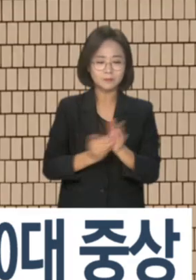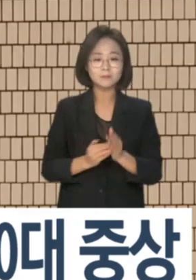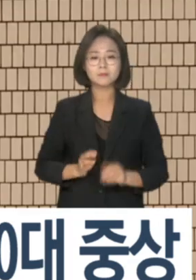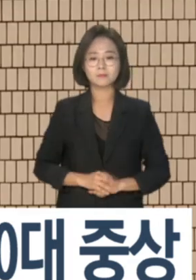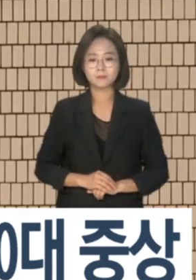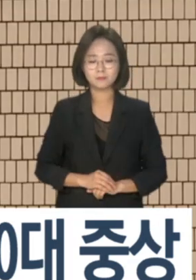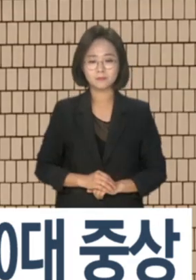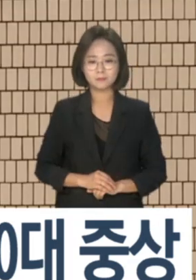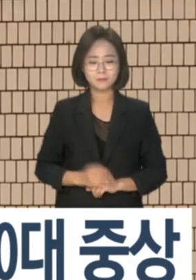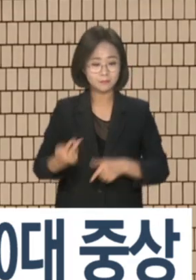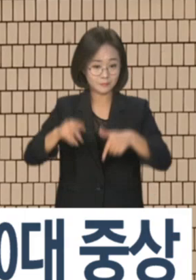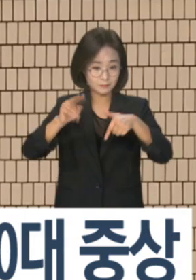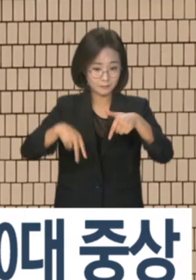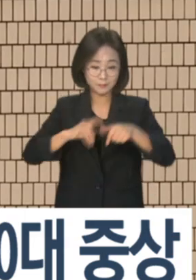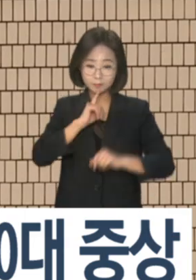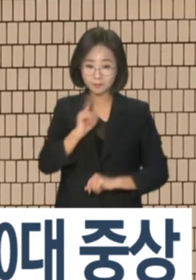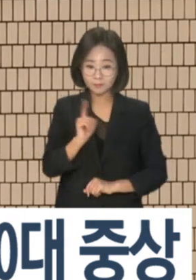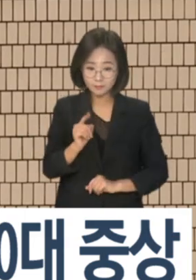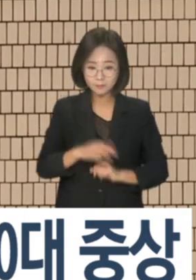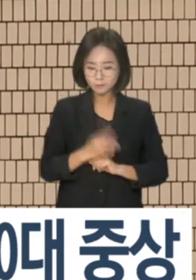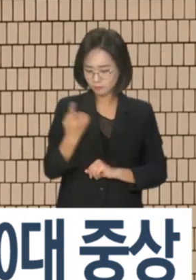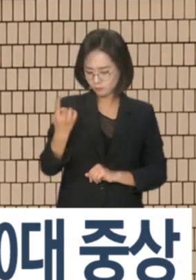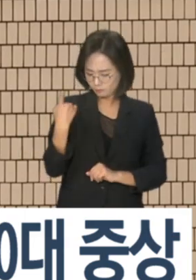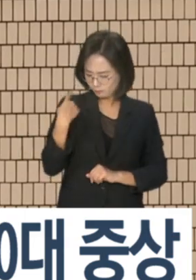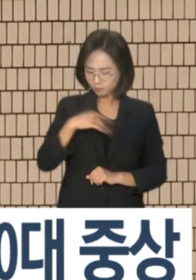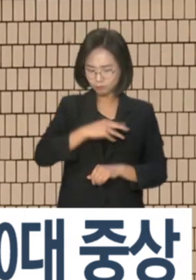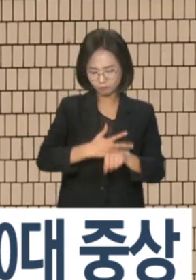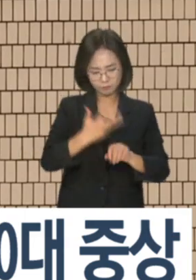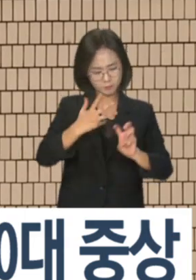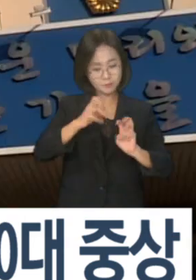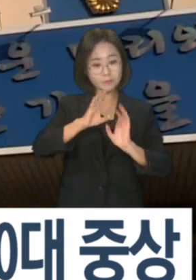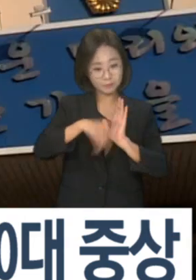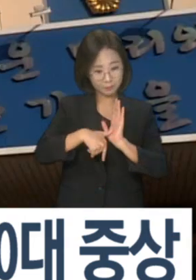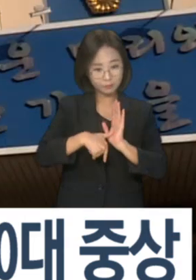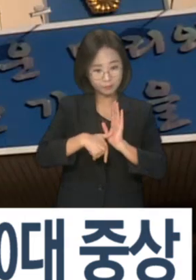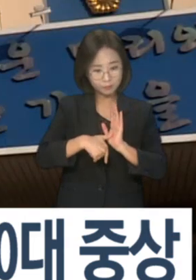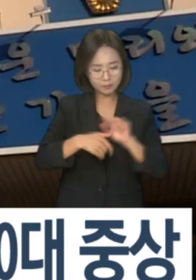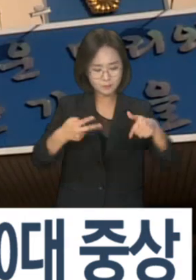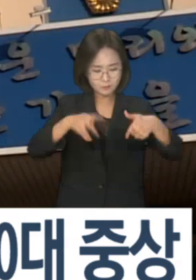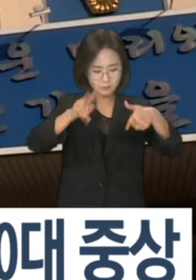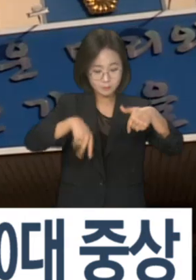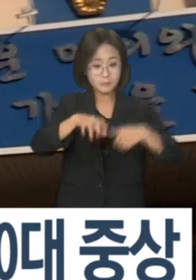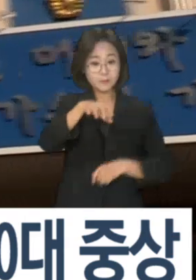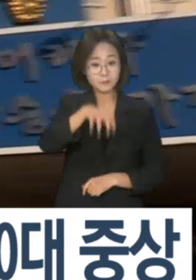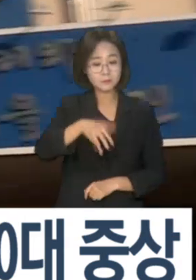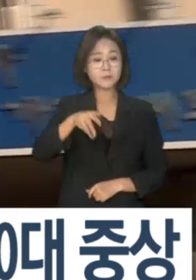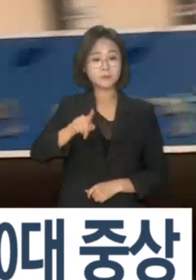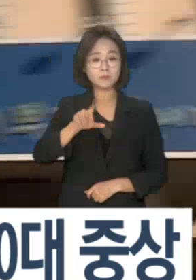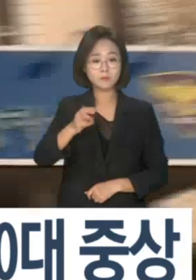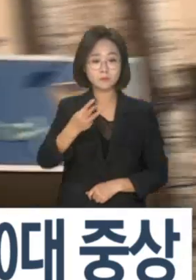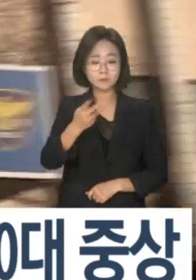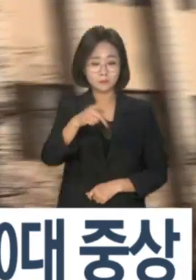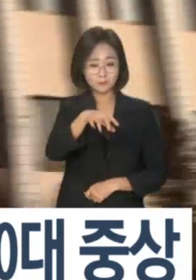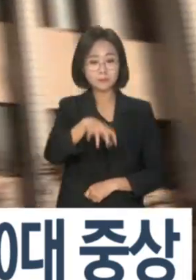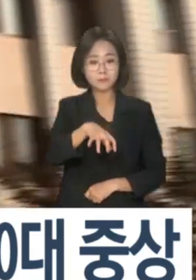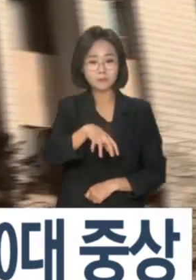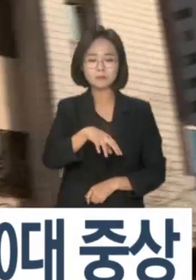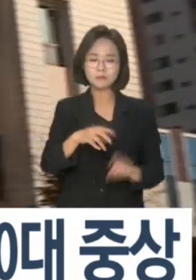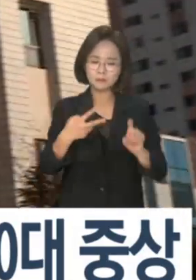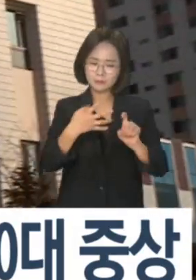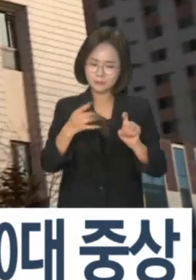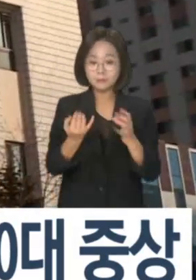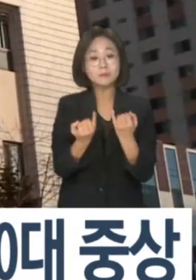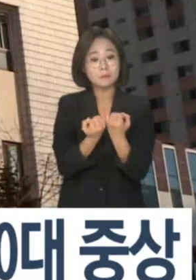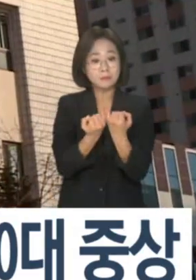사고가났습니다 인천 서부 경찰서는 어제 오후 8시 30분 쯤 인천 서구 청라동 한 교차로에서 10대